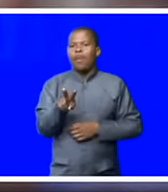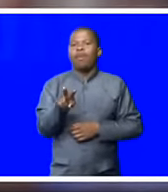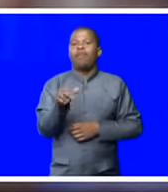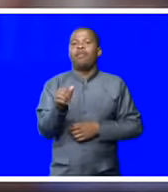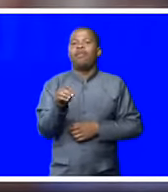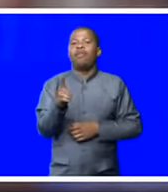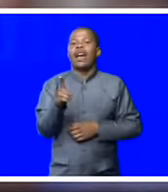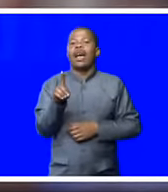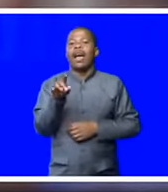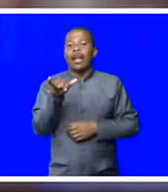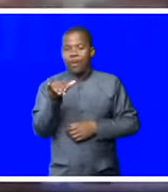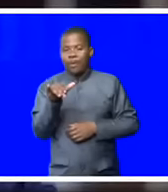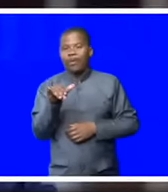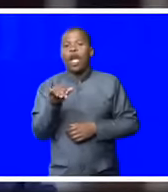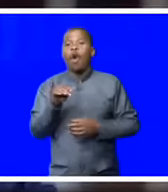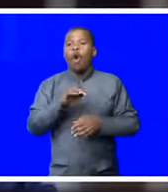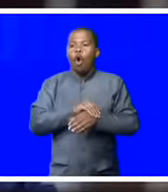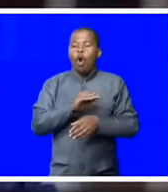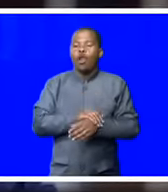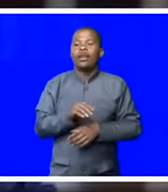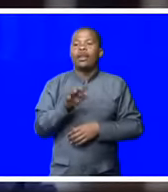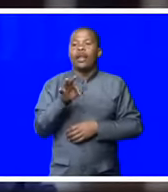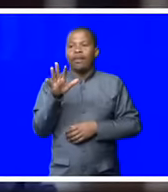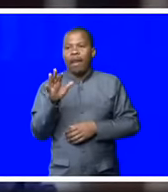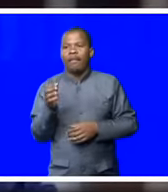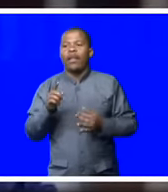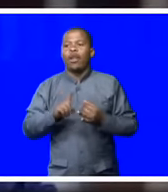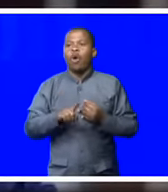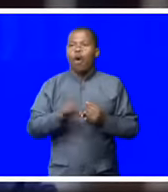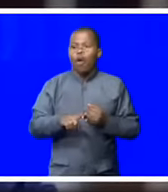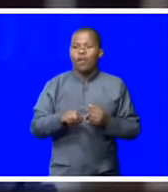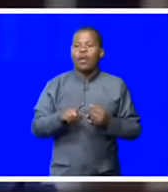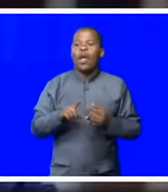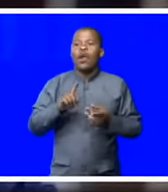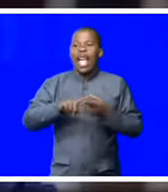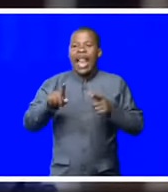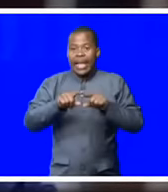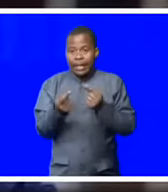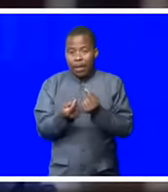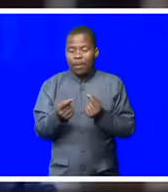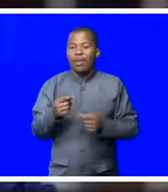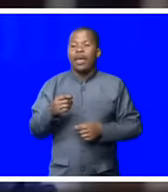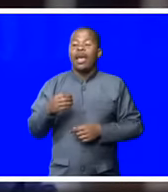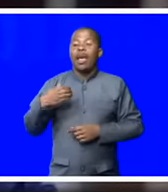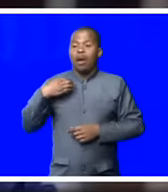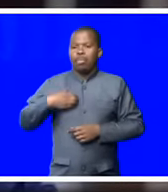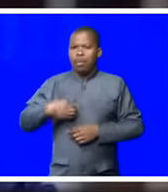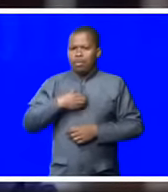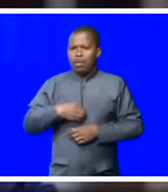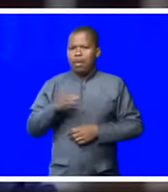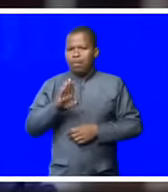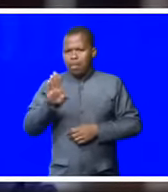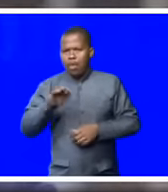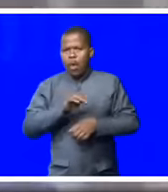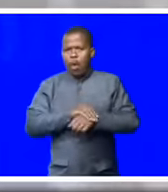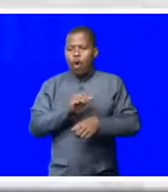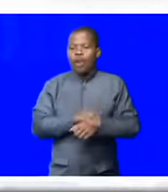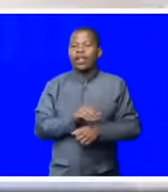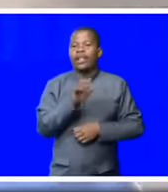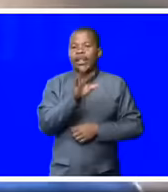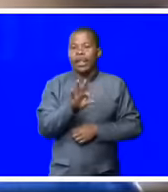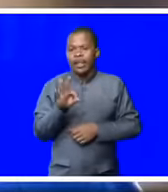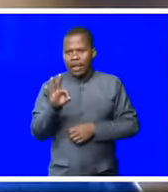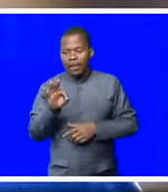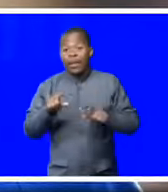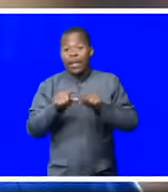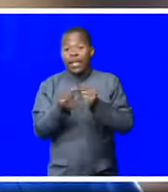engu-35 lodlala icembu leLeicester City kanye na-Pierre-Emerick Aubameyang lodlala icembu leBarcelona 7 laseSpain loneminyaka engu-33.